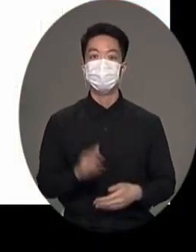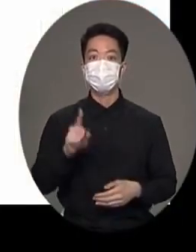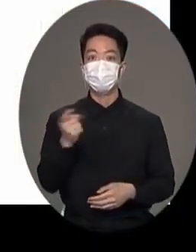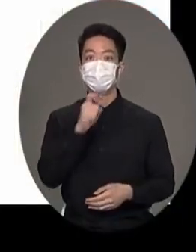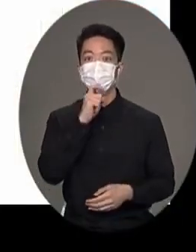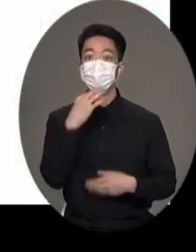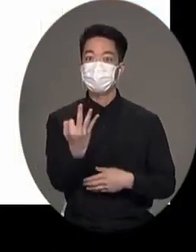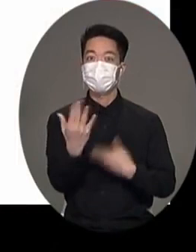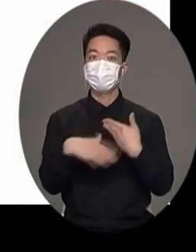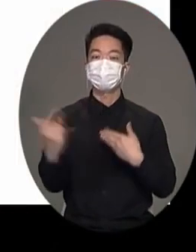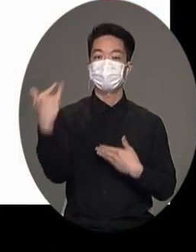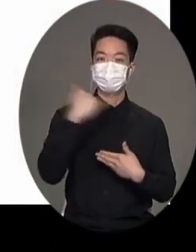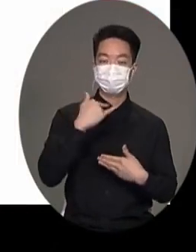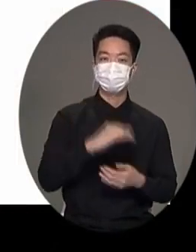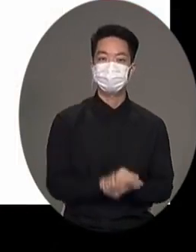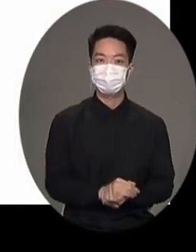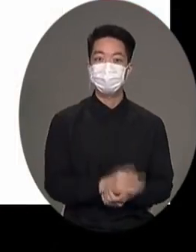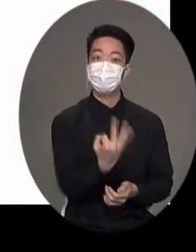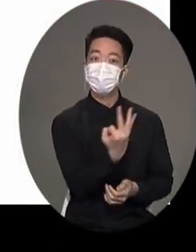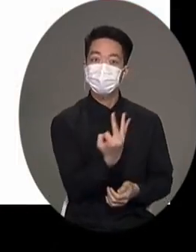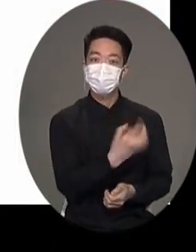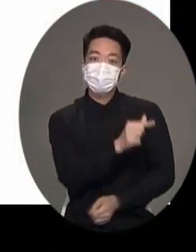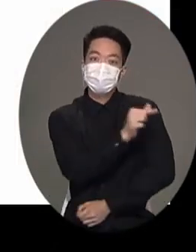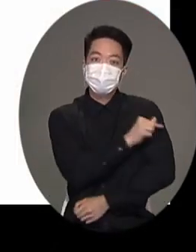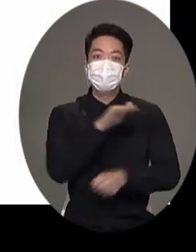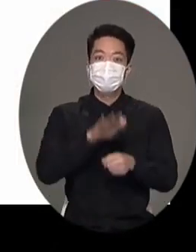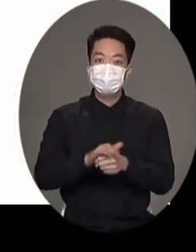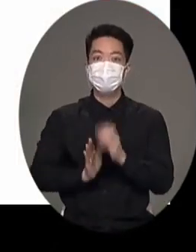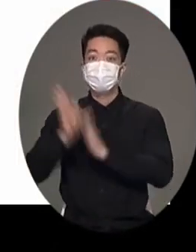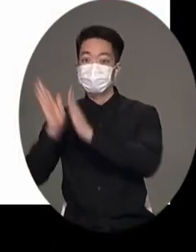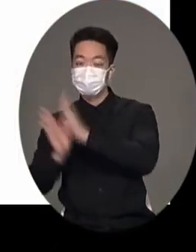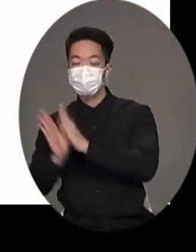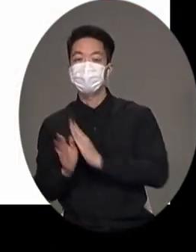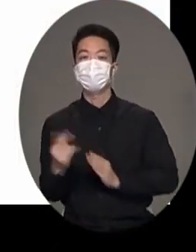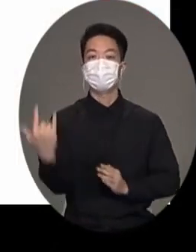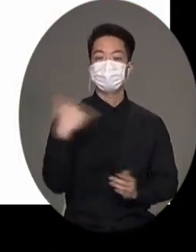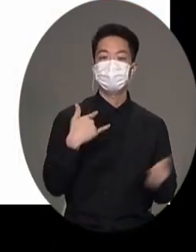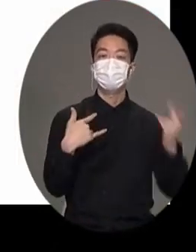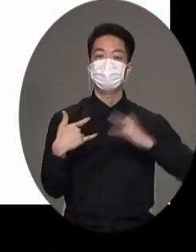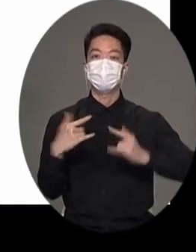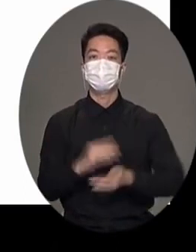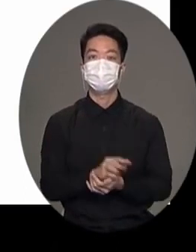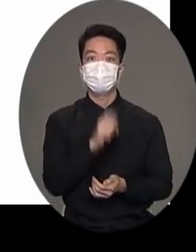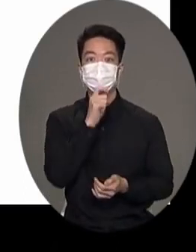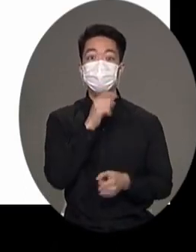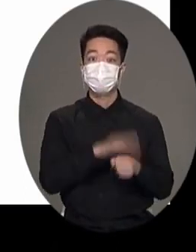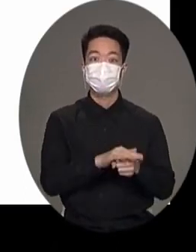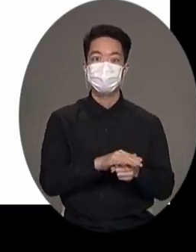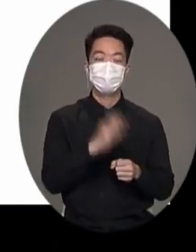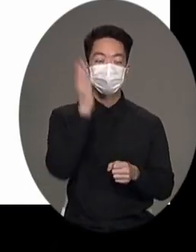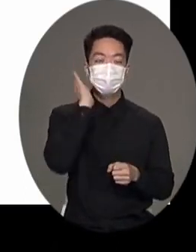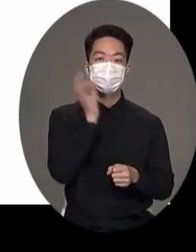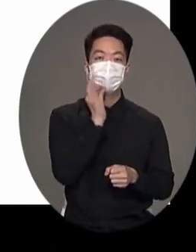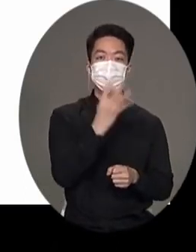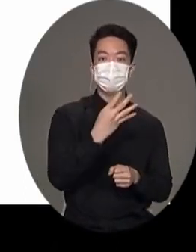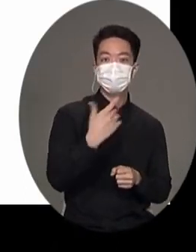另外有3宗嘅输入个案，咁3名患者分别由瑞士、日本、马来西亚抵港。咁其中一名由